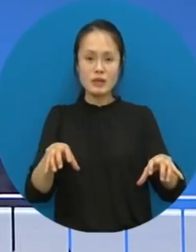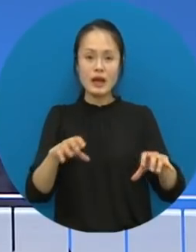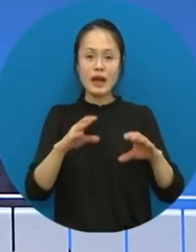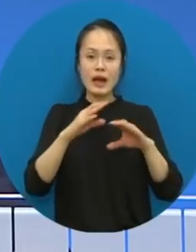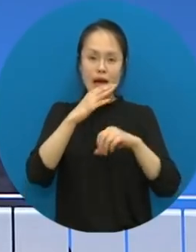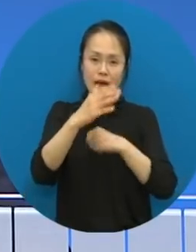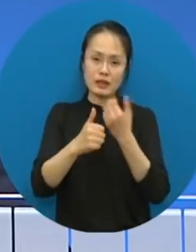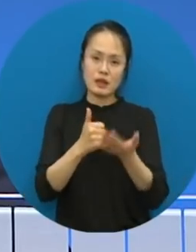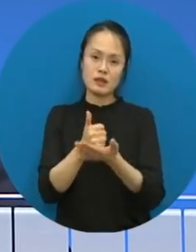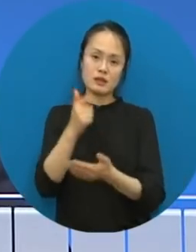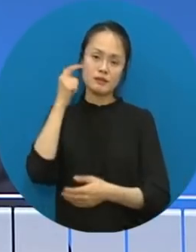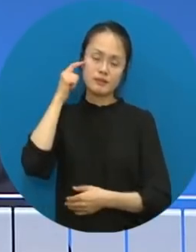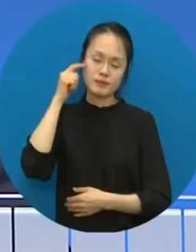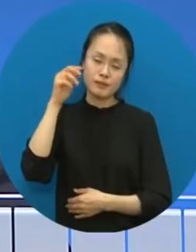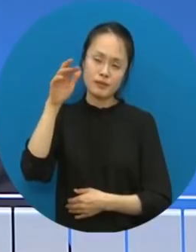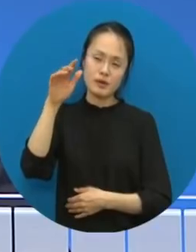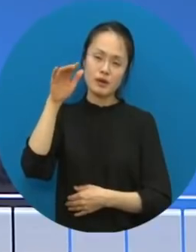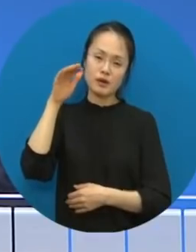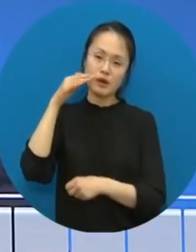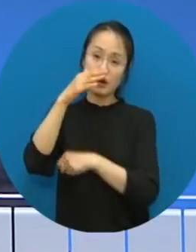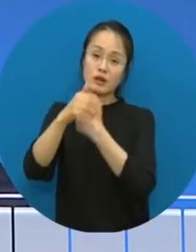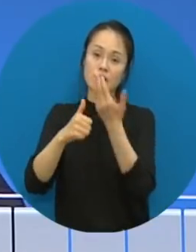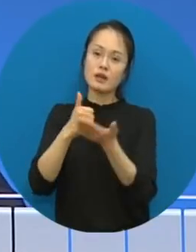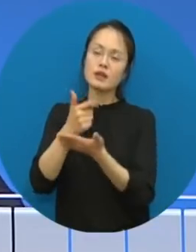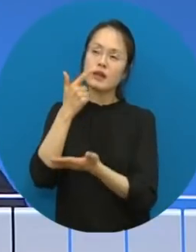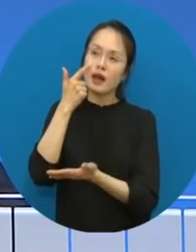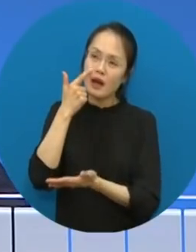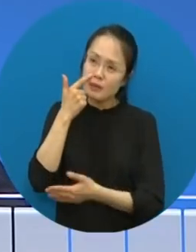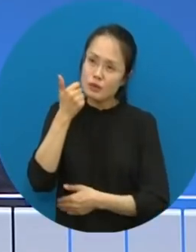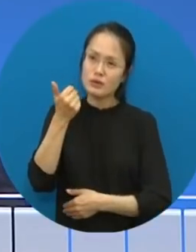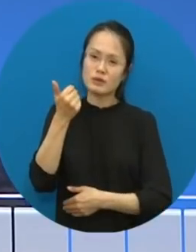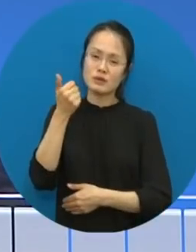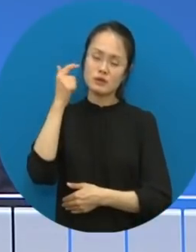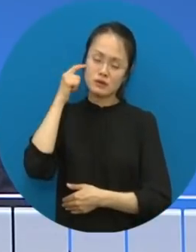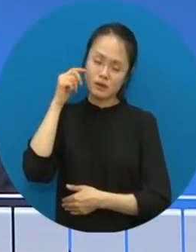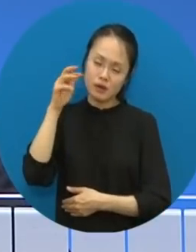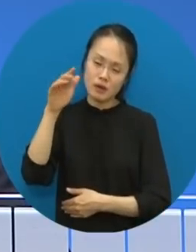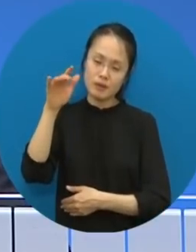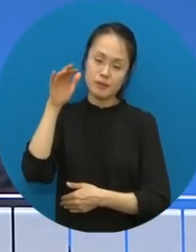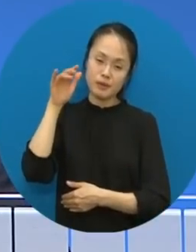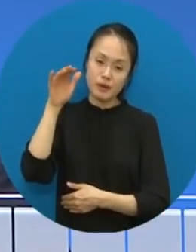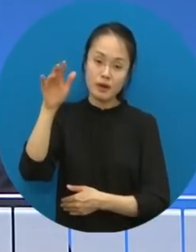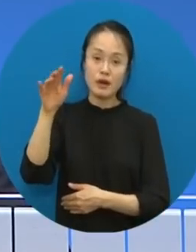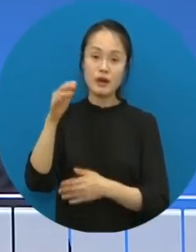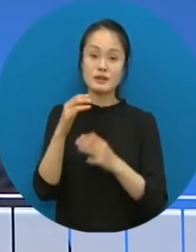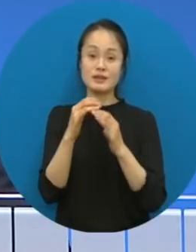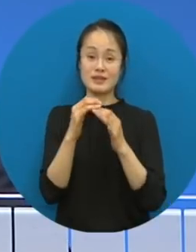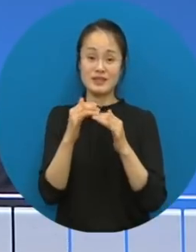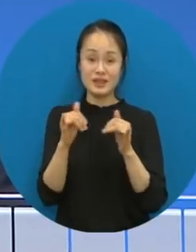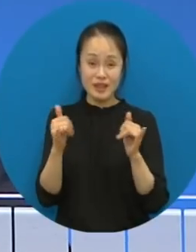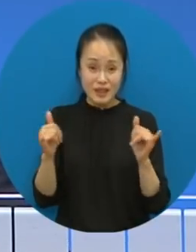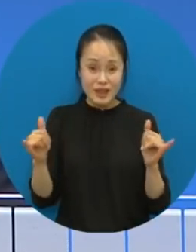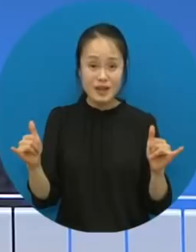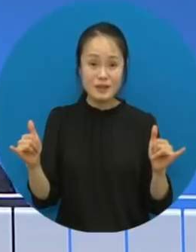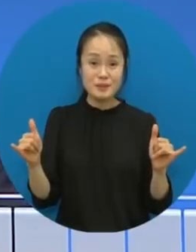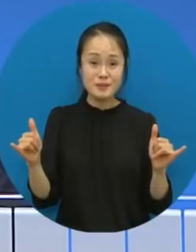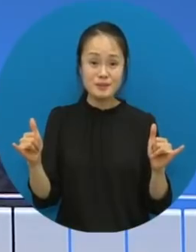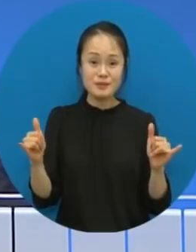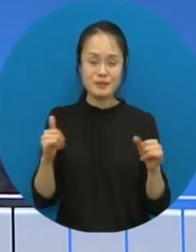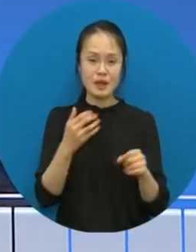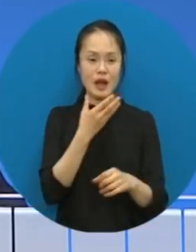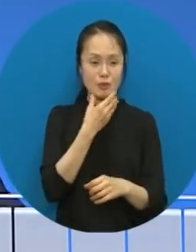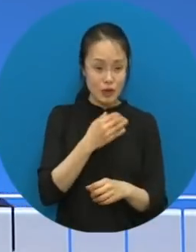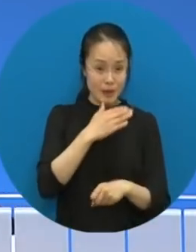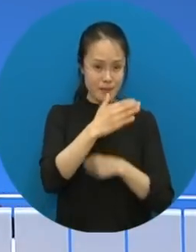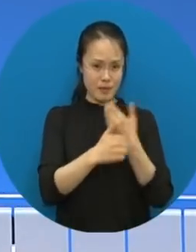하나님, 하나님, 나의 아버지, 나의 하나님, 아브라함의 하나님이 나의 하나님이요, 이삭의 하나님이 나의